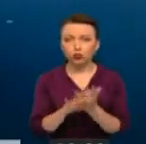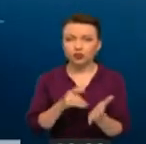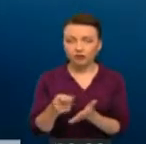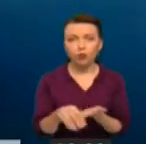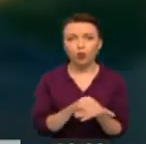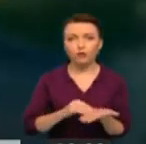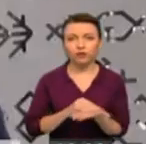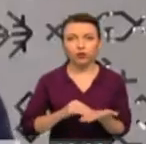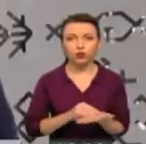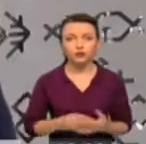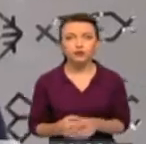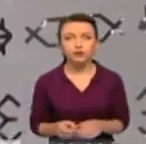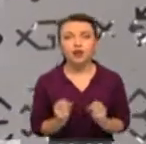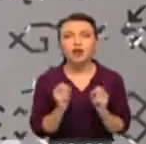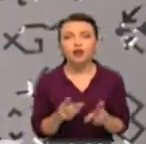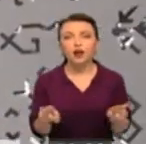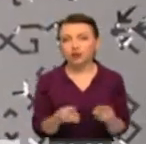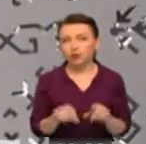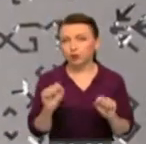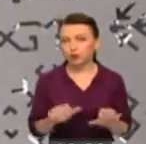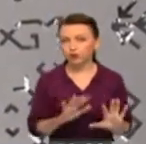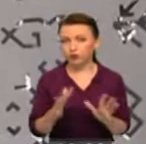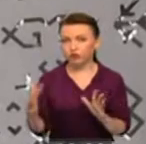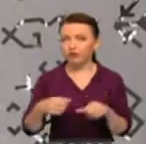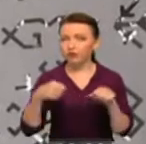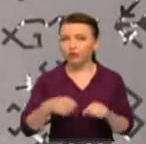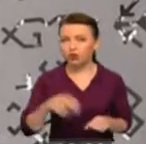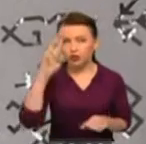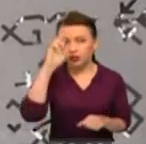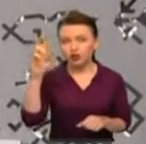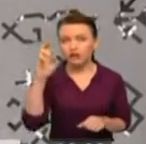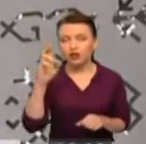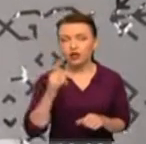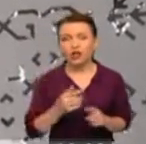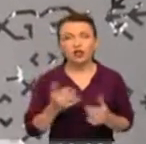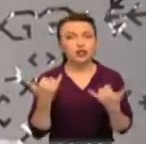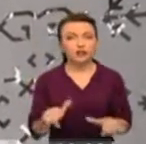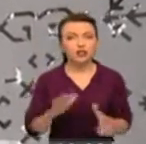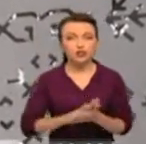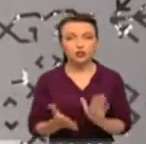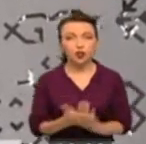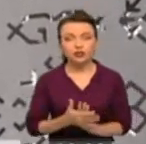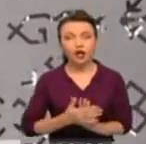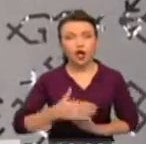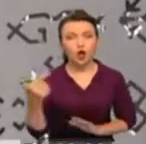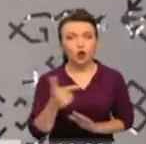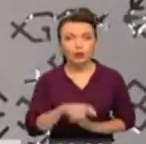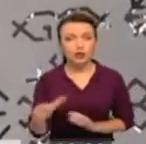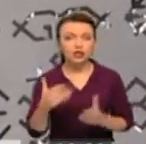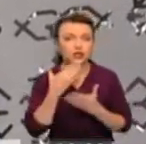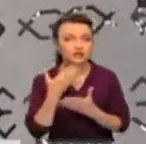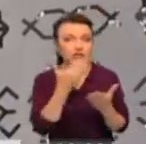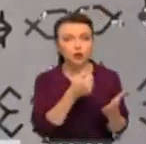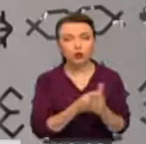повторно. Як таке може відбуватись в правовій державі? Дивна ситуація, коли громадяни звертаються в